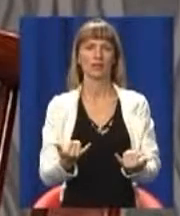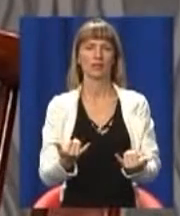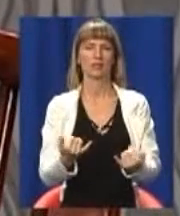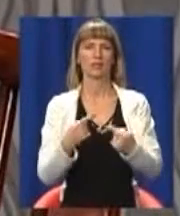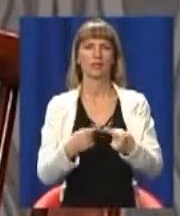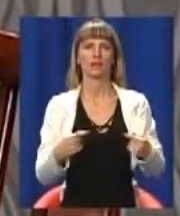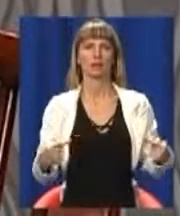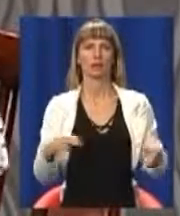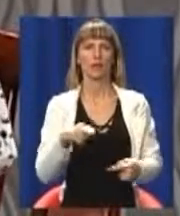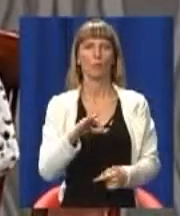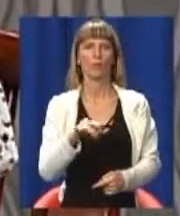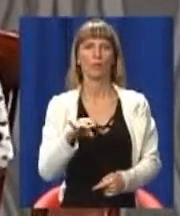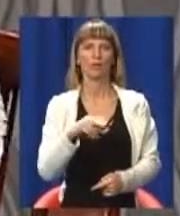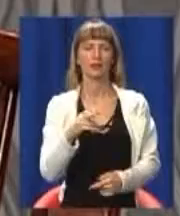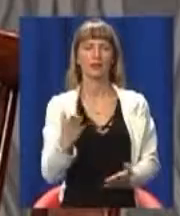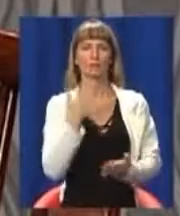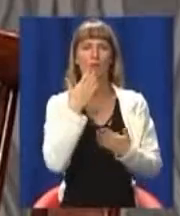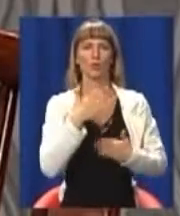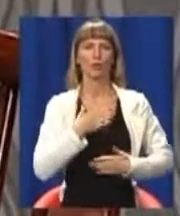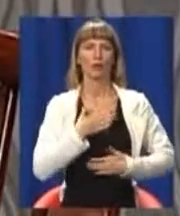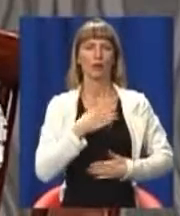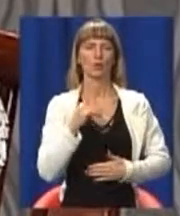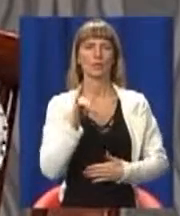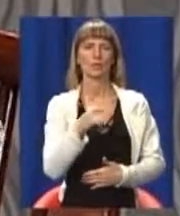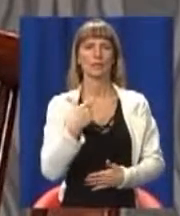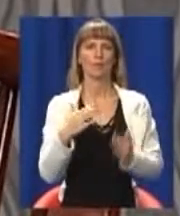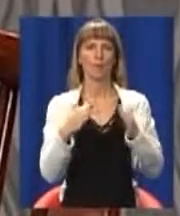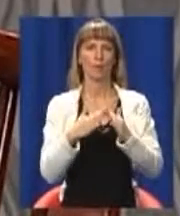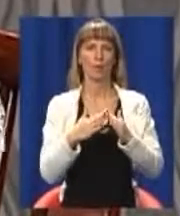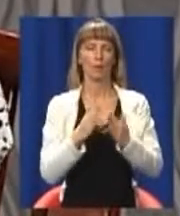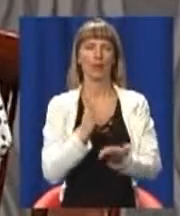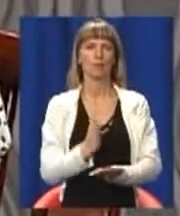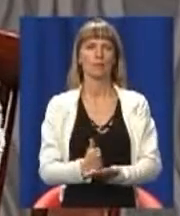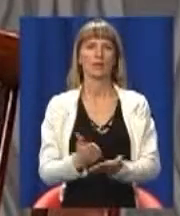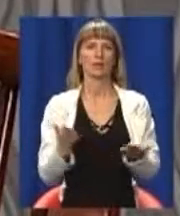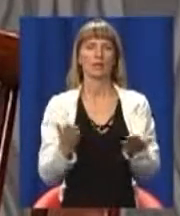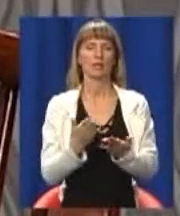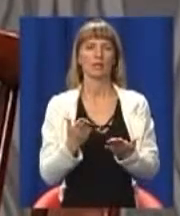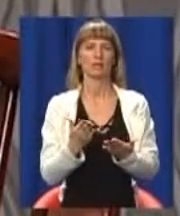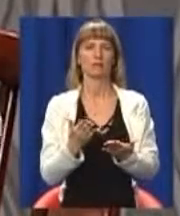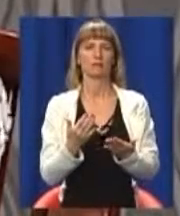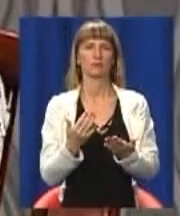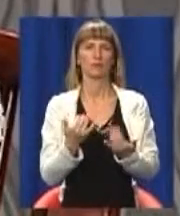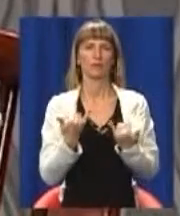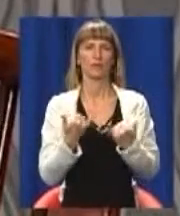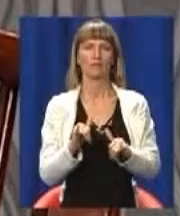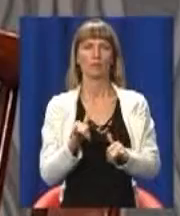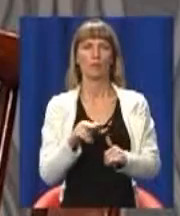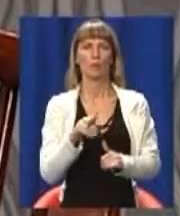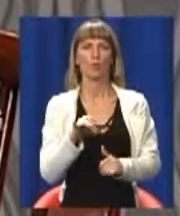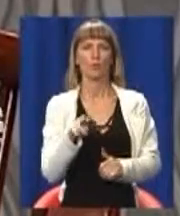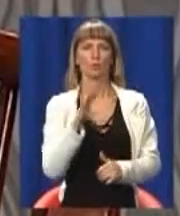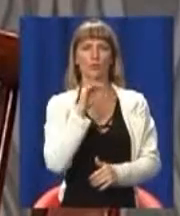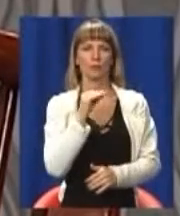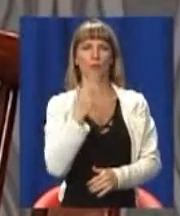шанувальники різних порід, які полюбляють у себе вдома тримати якісь екзотичні породи псів, зазвичай